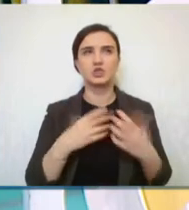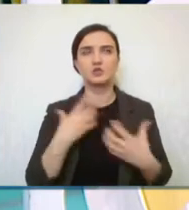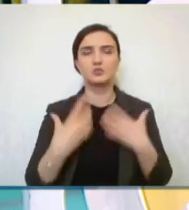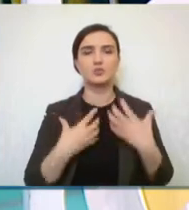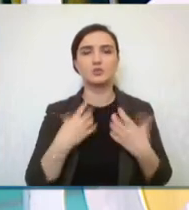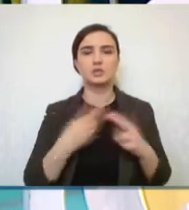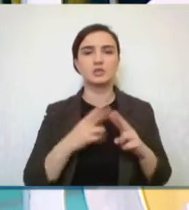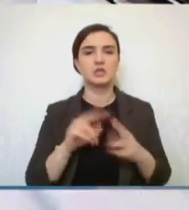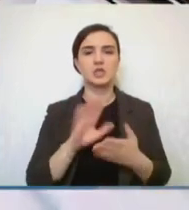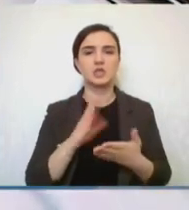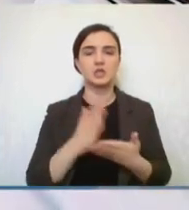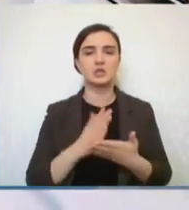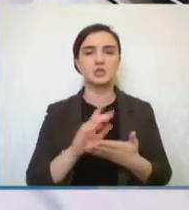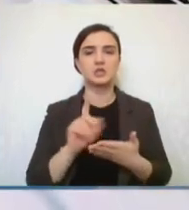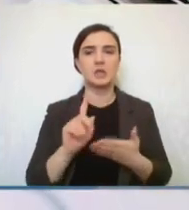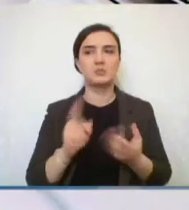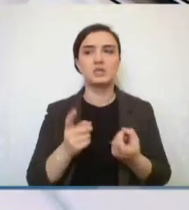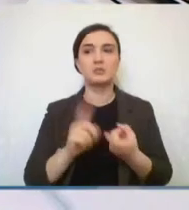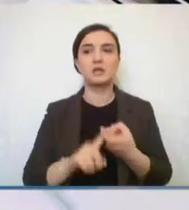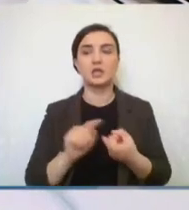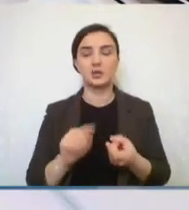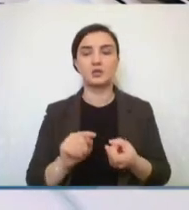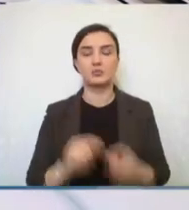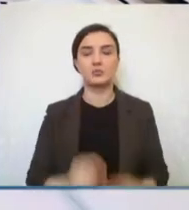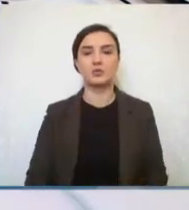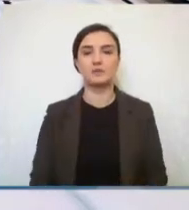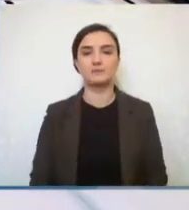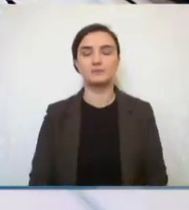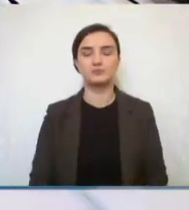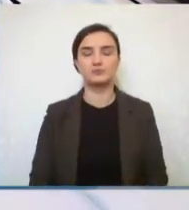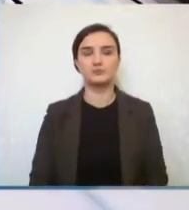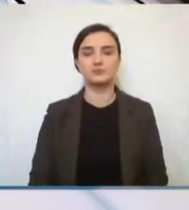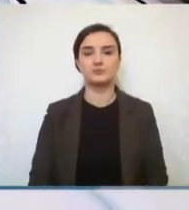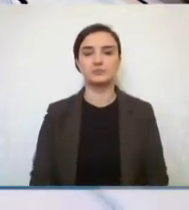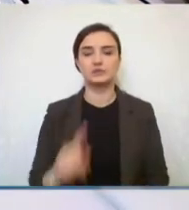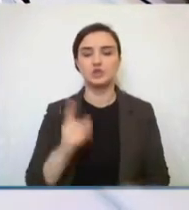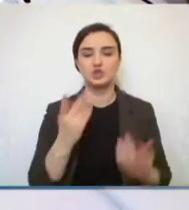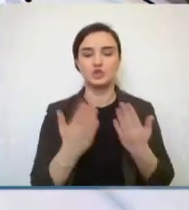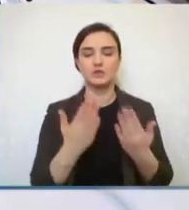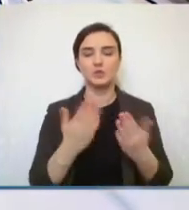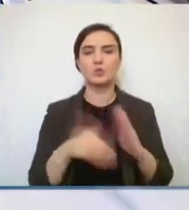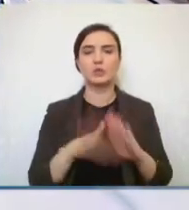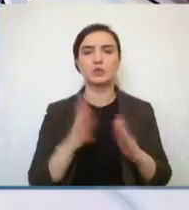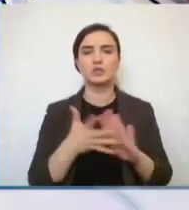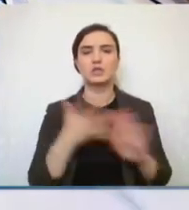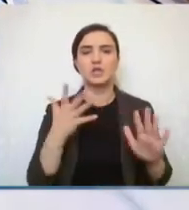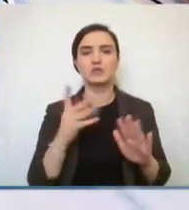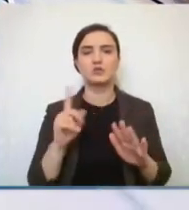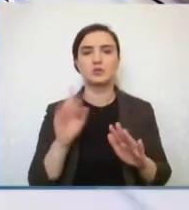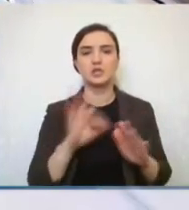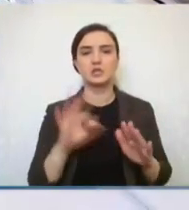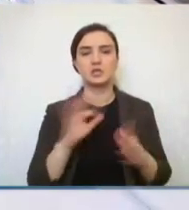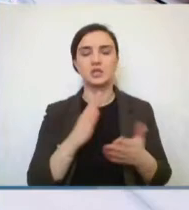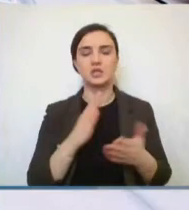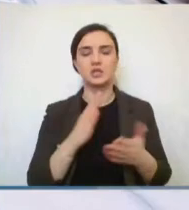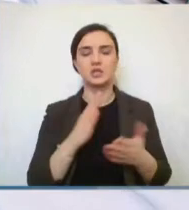რამეზე დამყარებული თეორიული შფოთვა. რას შევადარო რომ უკეთესად გავიგოთ რასთან გვაქვს საქმე.